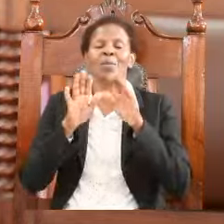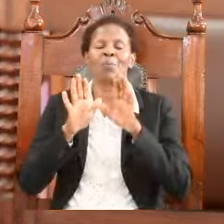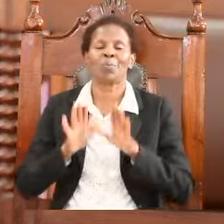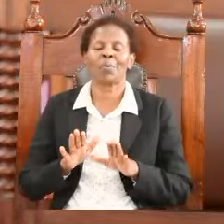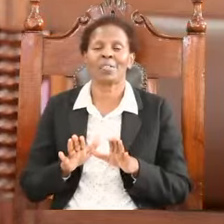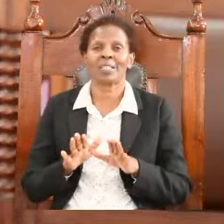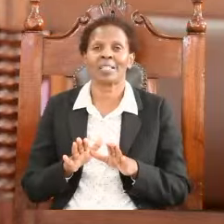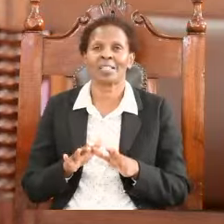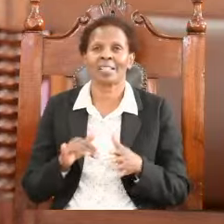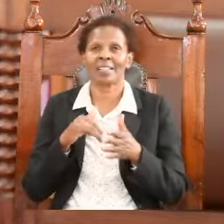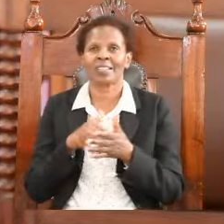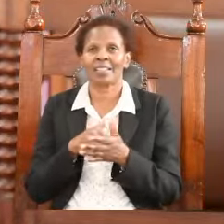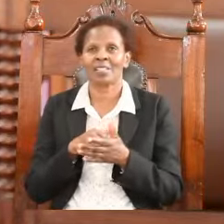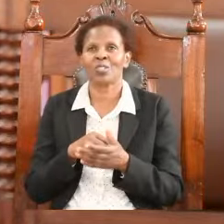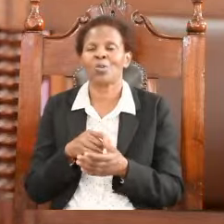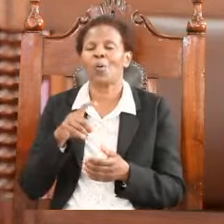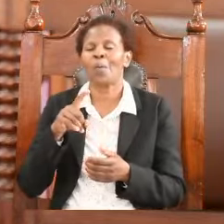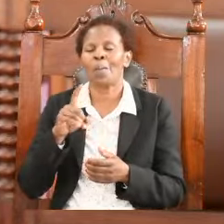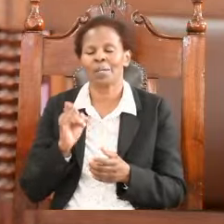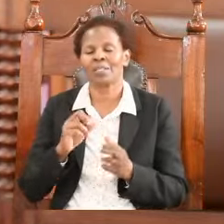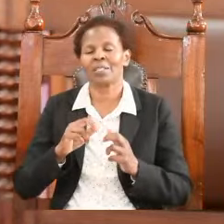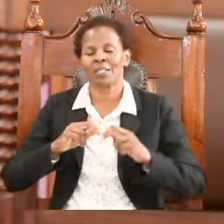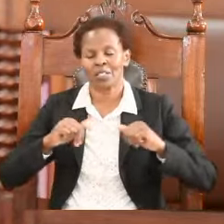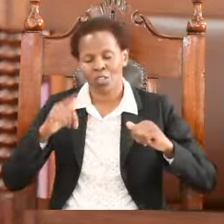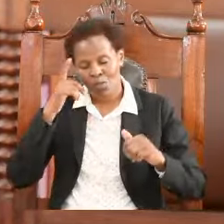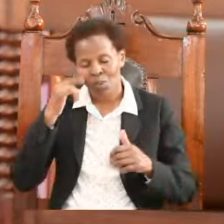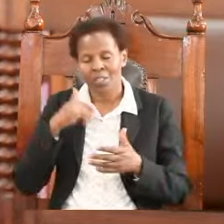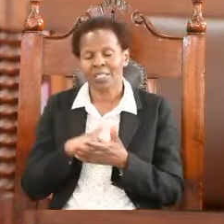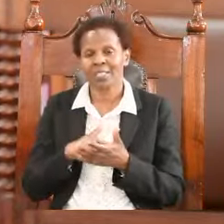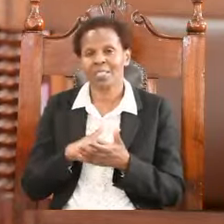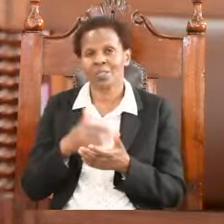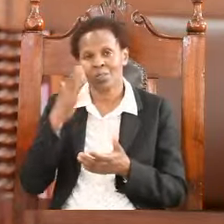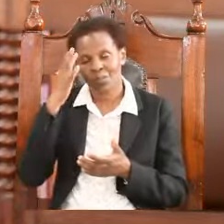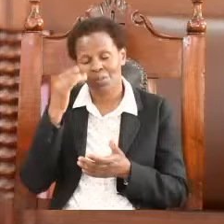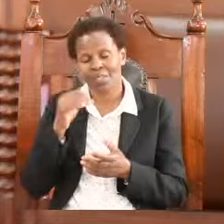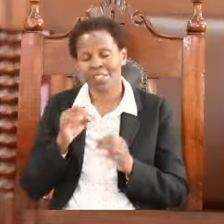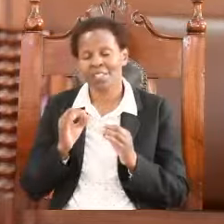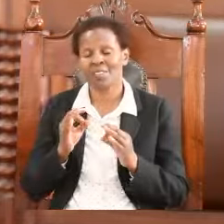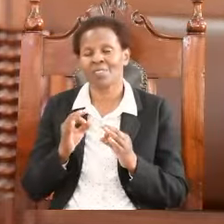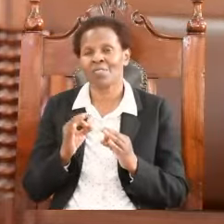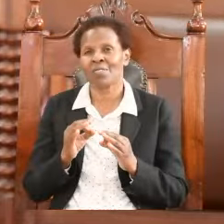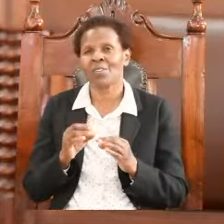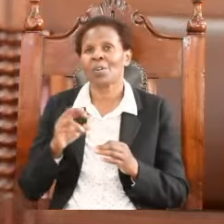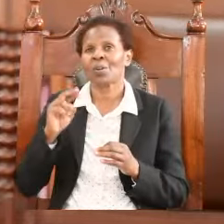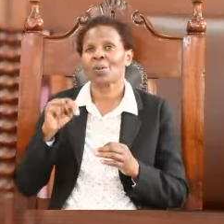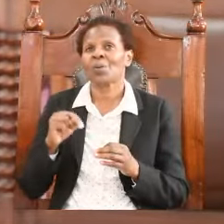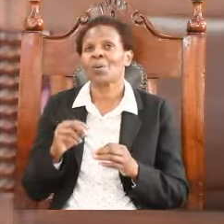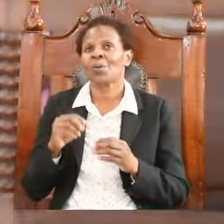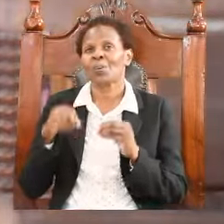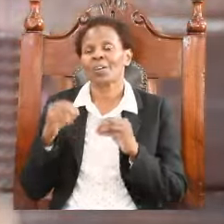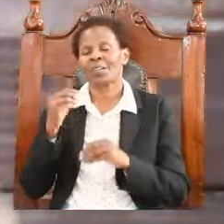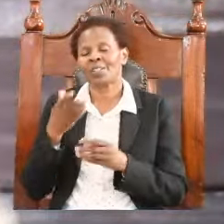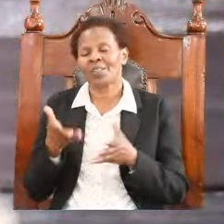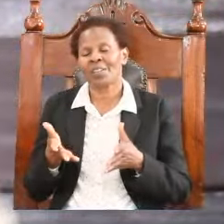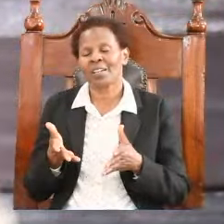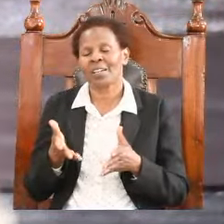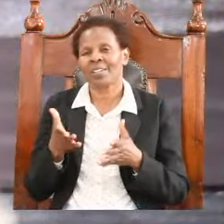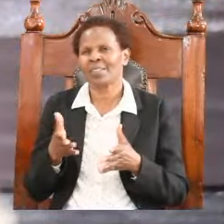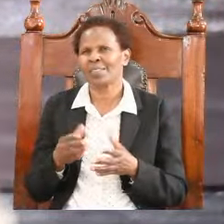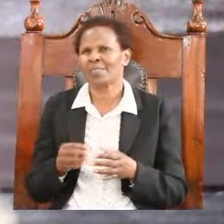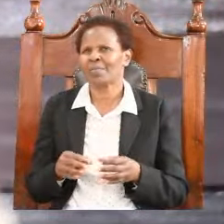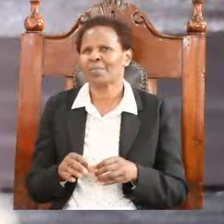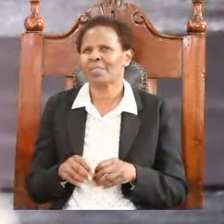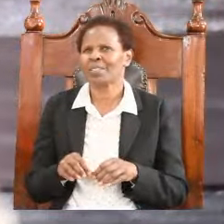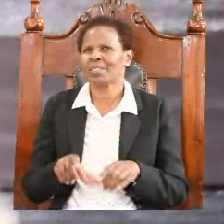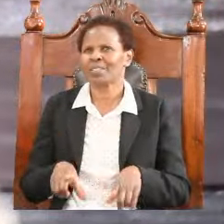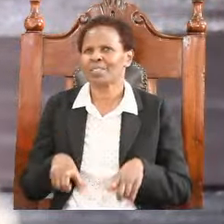ati no nginya ugethe tondu ni uramenya utari nayo nduri na utheri na mutingiikara wega